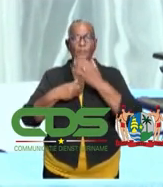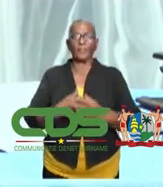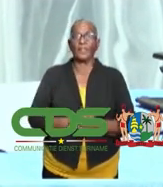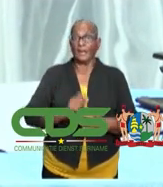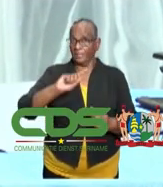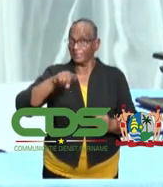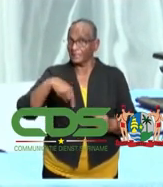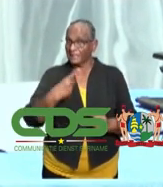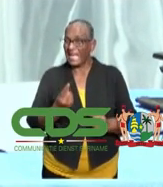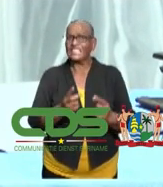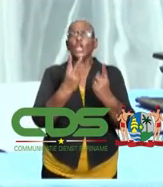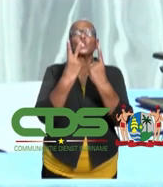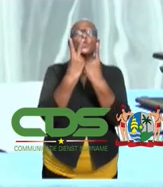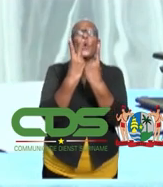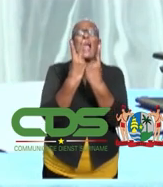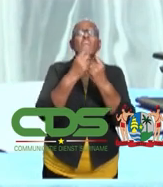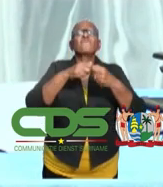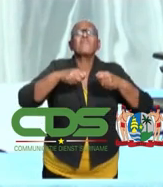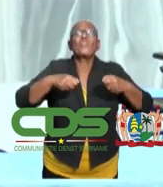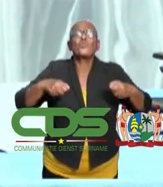Dan is het 12 miljoen